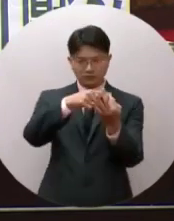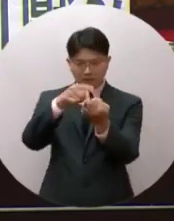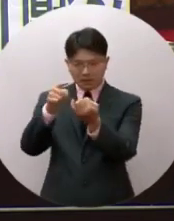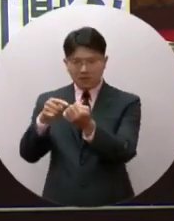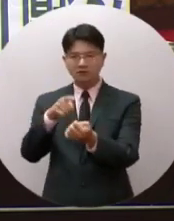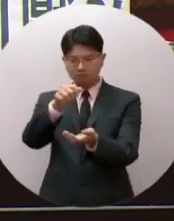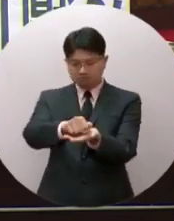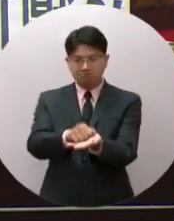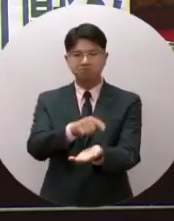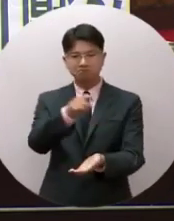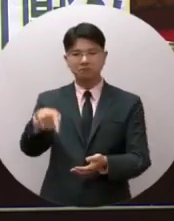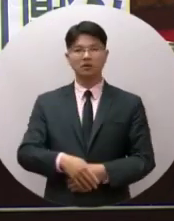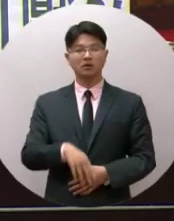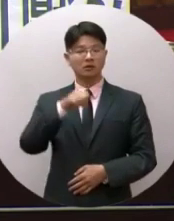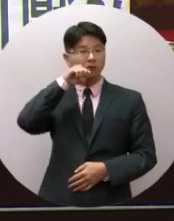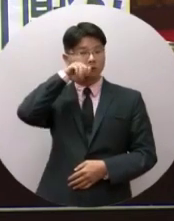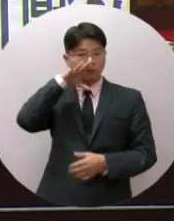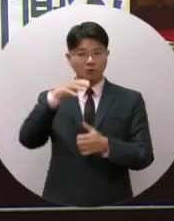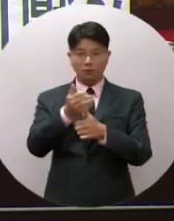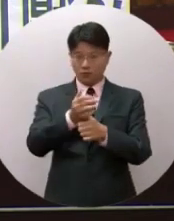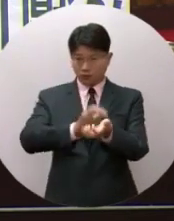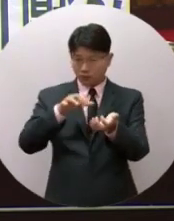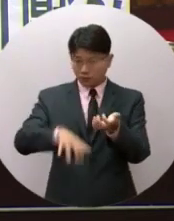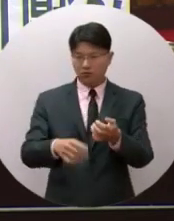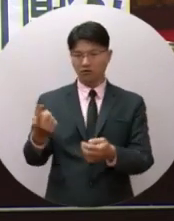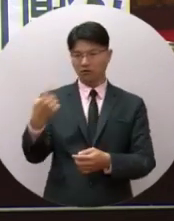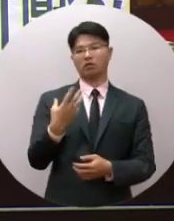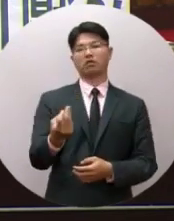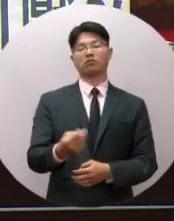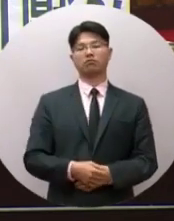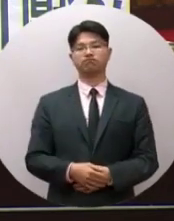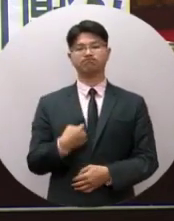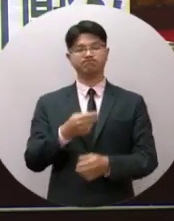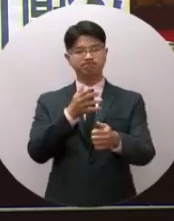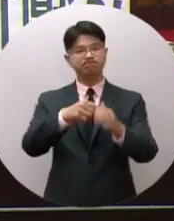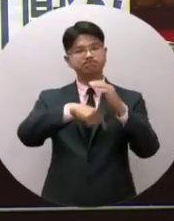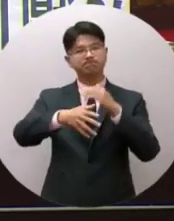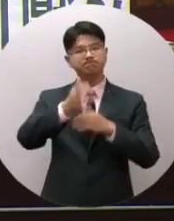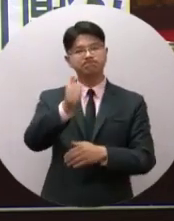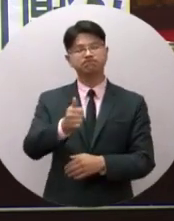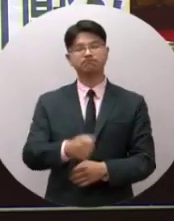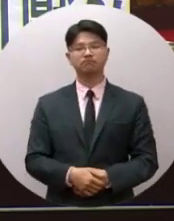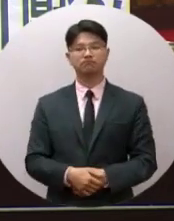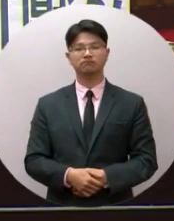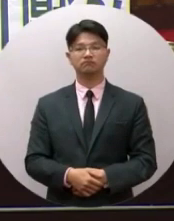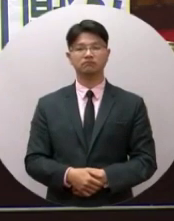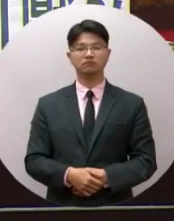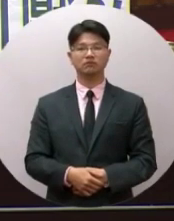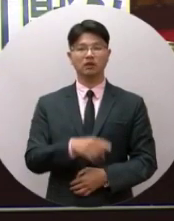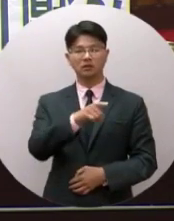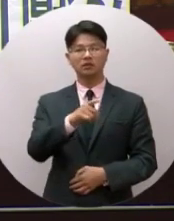啊。龙总是阿拉无来，请问部长，哎，请问院长，你的做